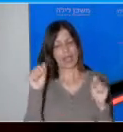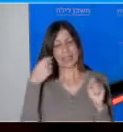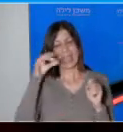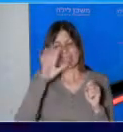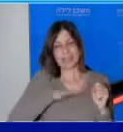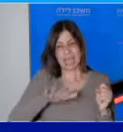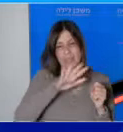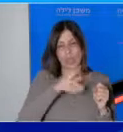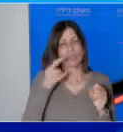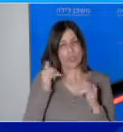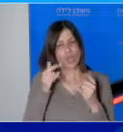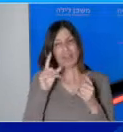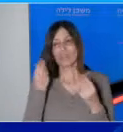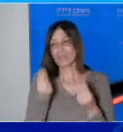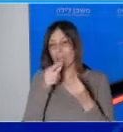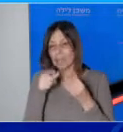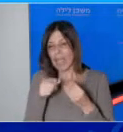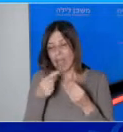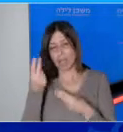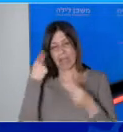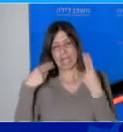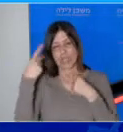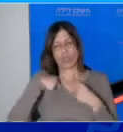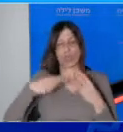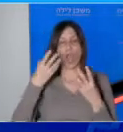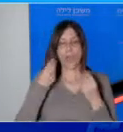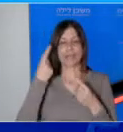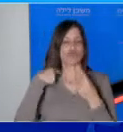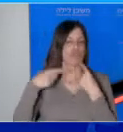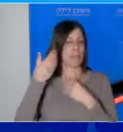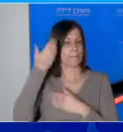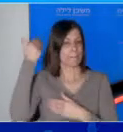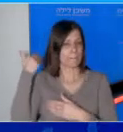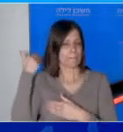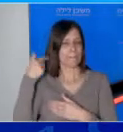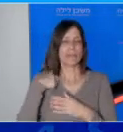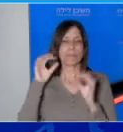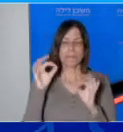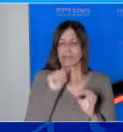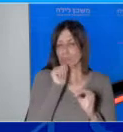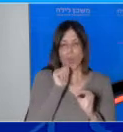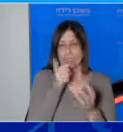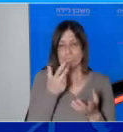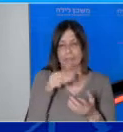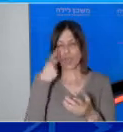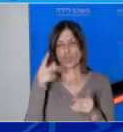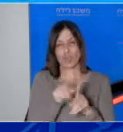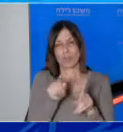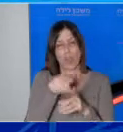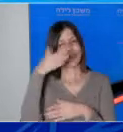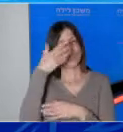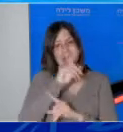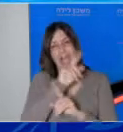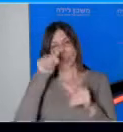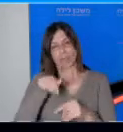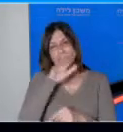התיכון, זה נכון, אבל תופעות כאלה מחזירות אותנו המון המון המון שנים אחורה, ואנחנו ממש ממש לא רוצים להיות כמו המדינות האחרות פה